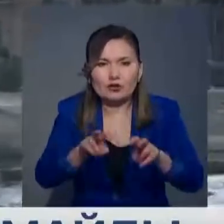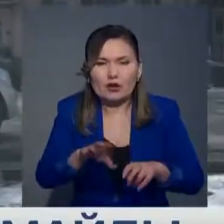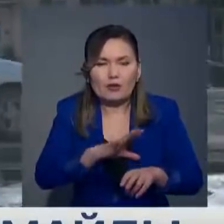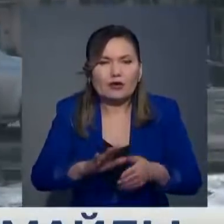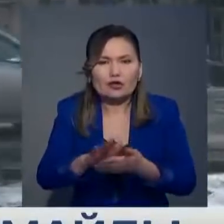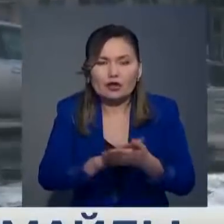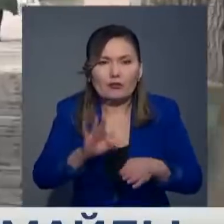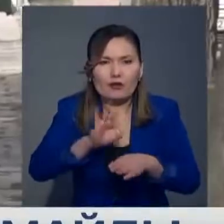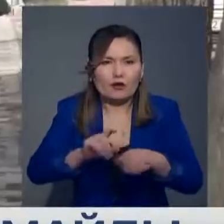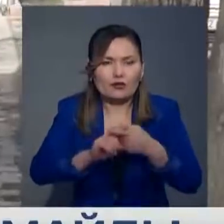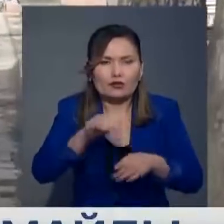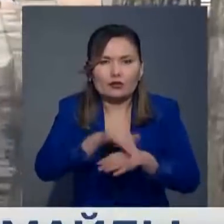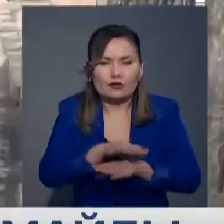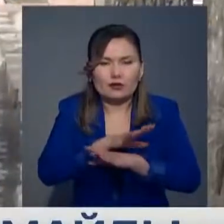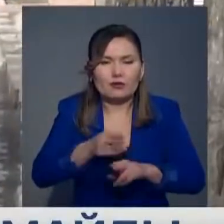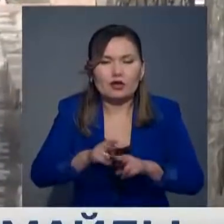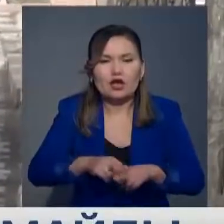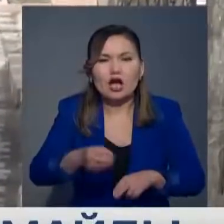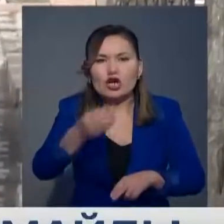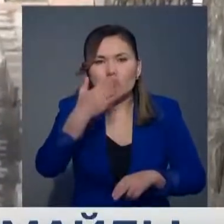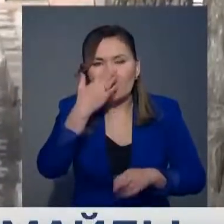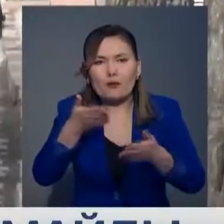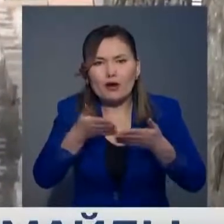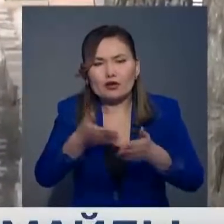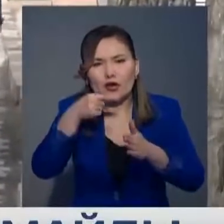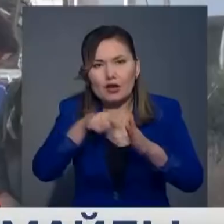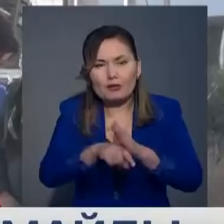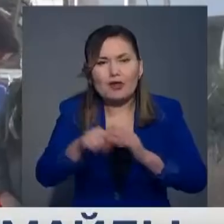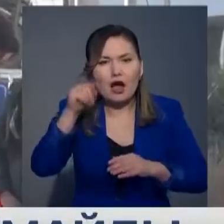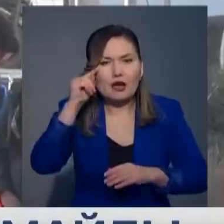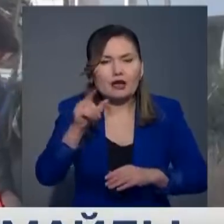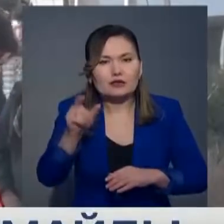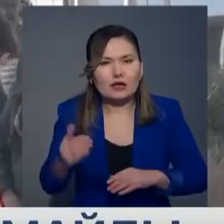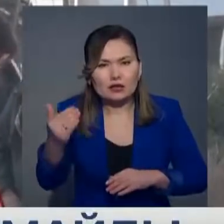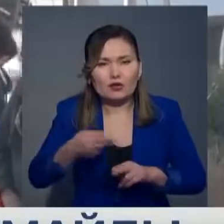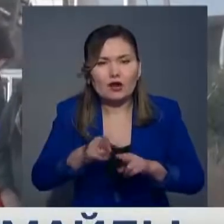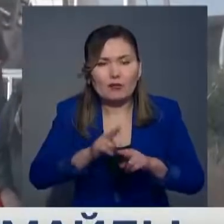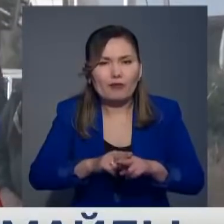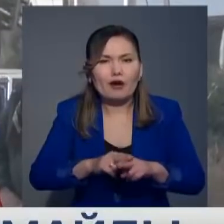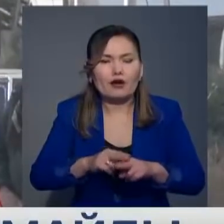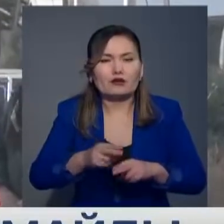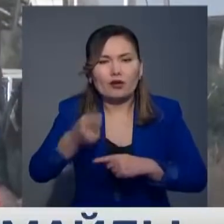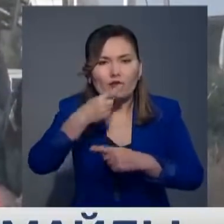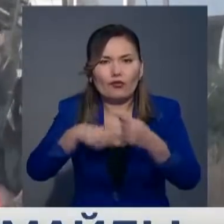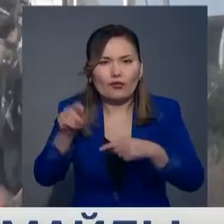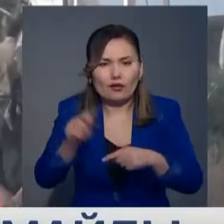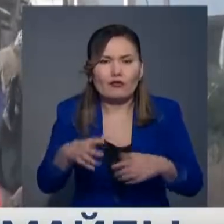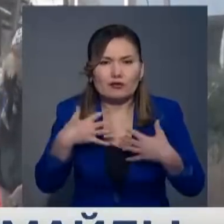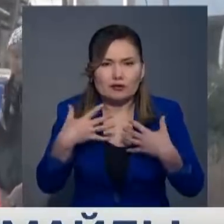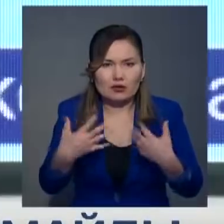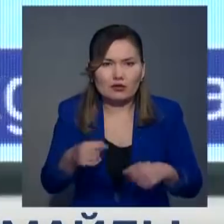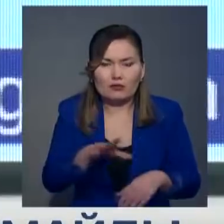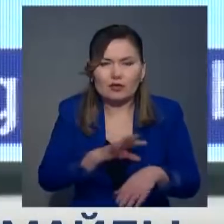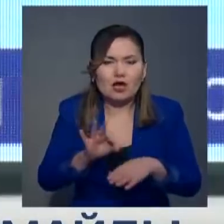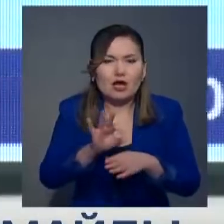екені анықталды. Жапонияның Diamond Princess саяхат кемесінде болған Қырғызстан азаматы да сау болып шықты. Был выпущен